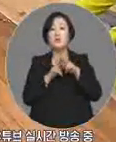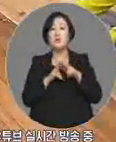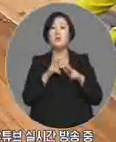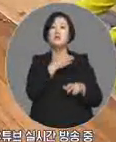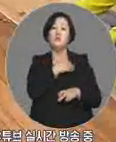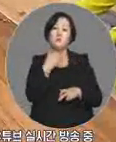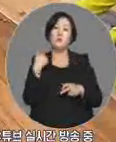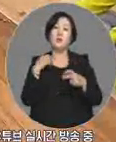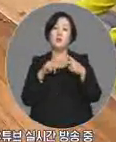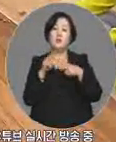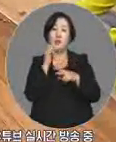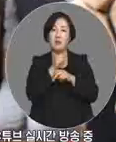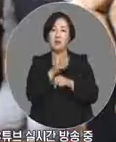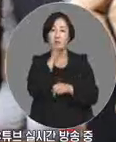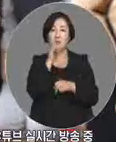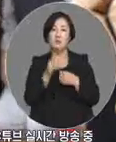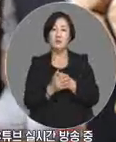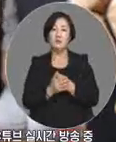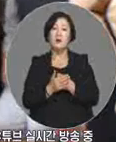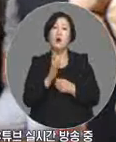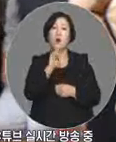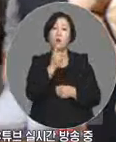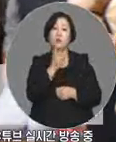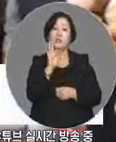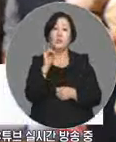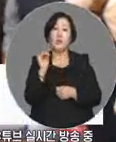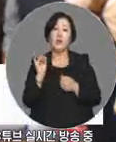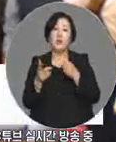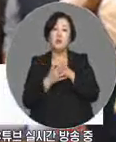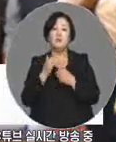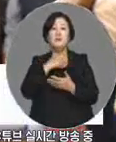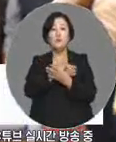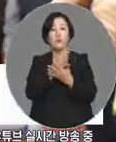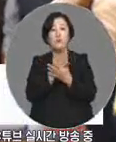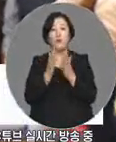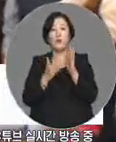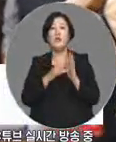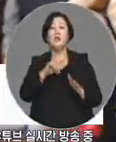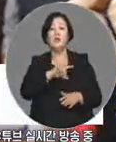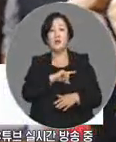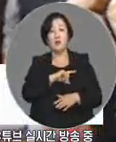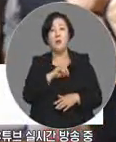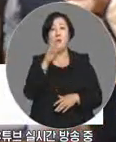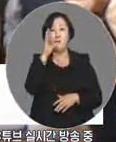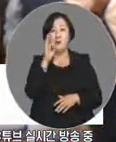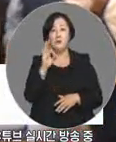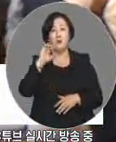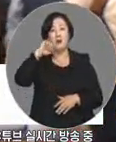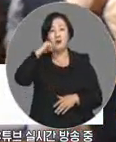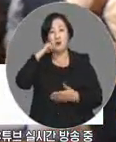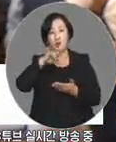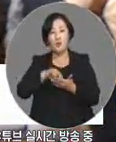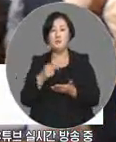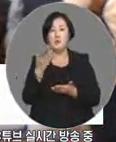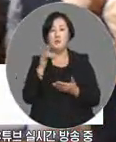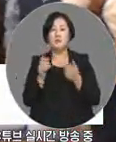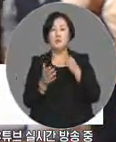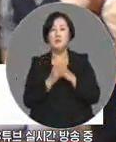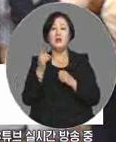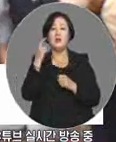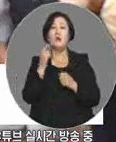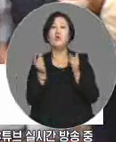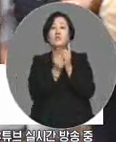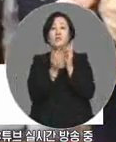이해도도 자연스레 높아집니다. 보치아라는 종목이 이름만 들었을 땐 되게 어려운 종목 같았는데 한번